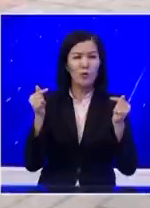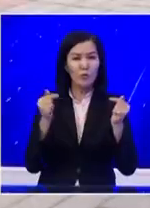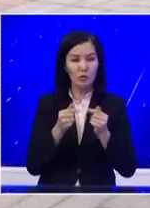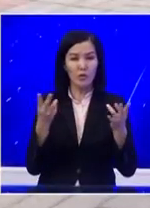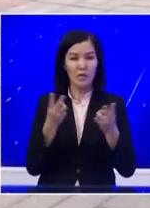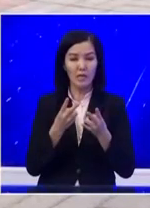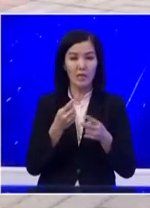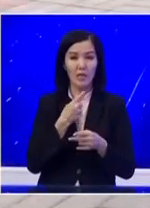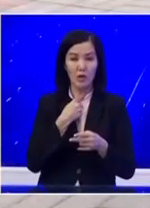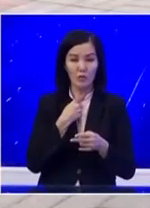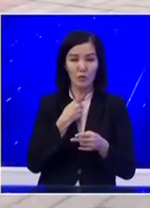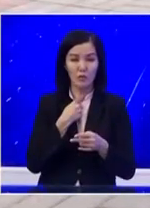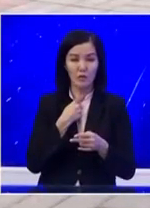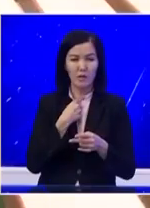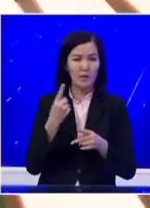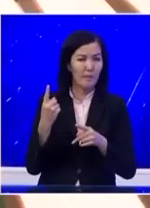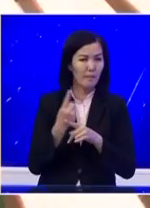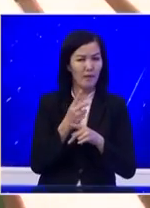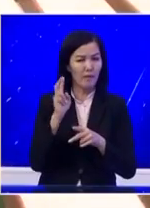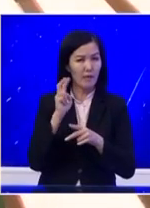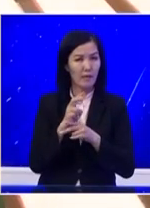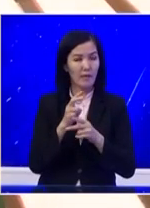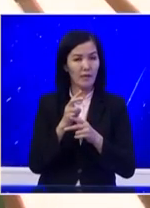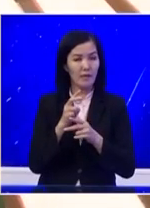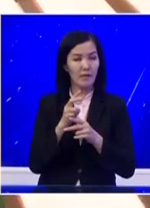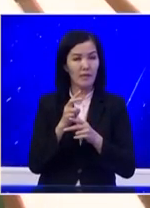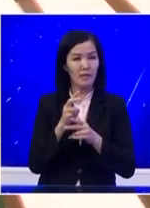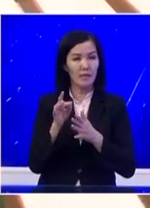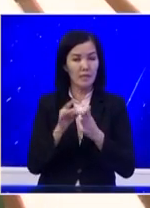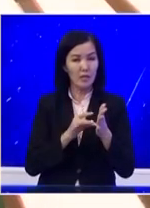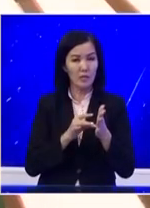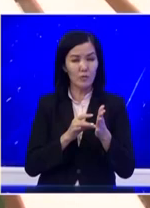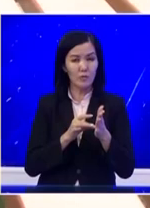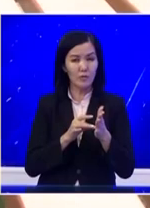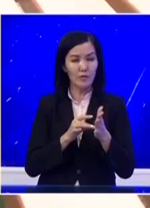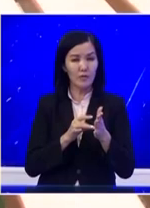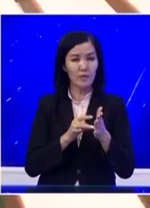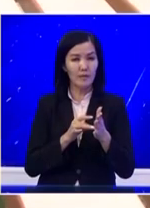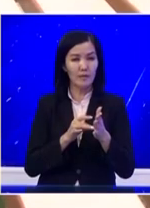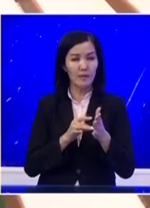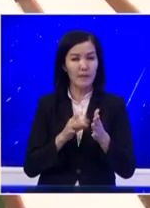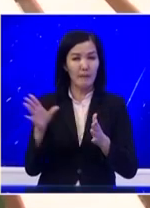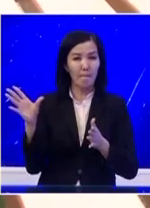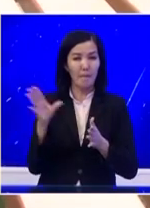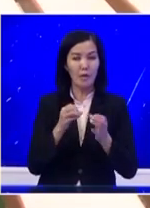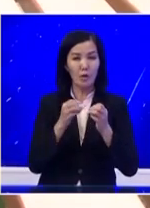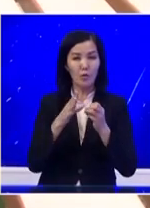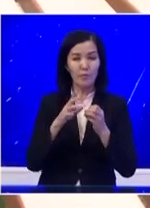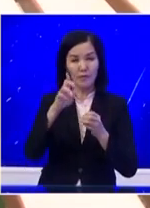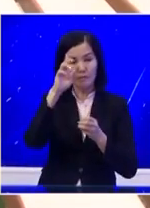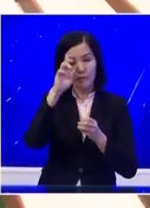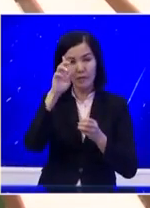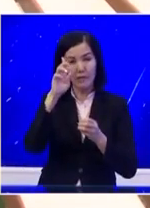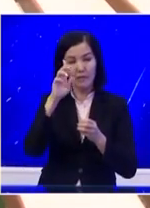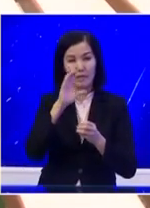дауыс. Сол ең мен алғашқы келгенінің алдында ол кәдімгідей бүкіл 15 мемлекеттің сол кездегі